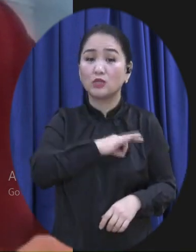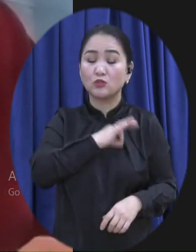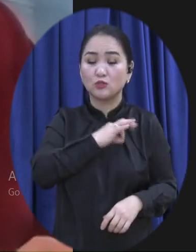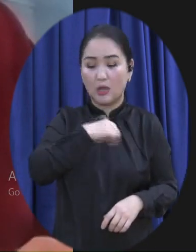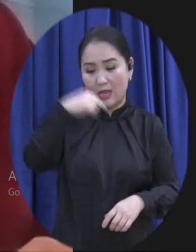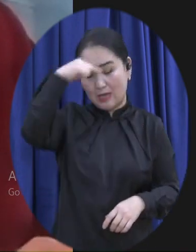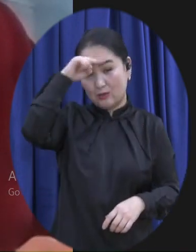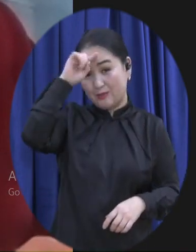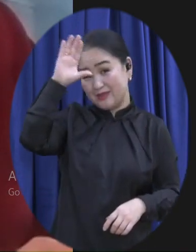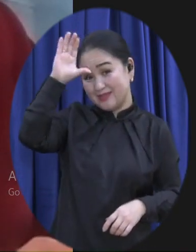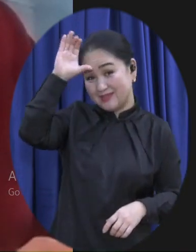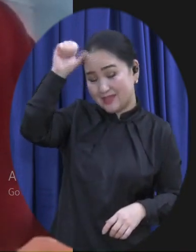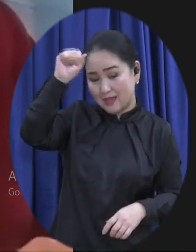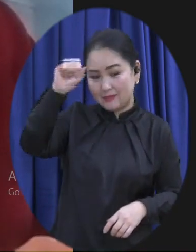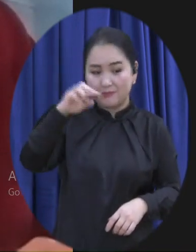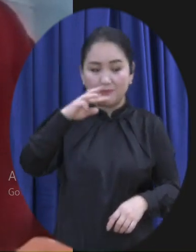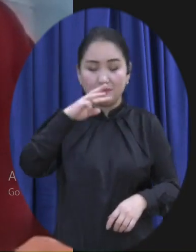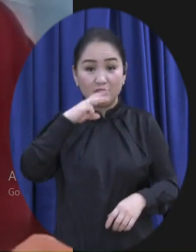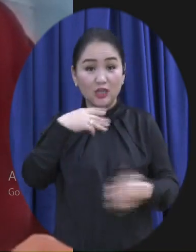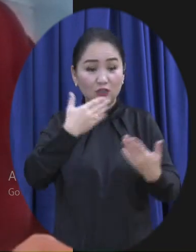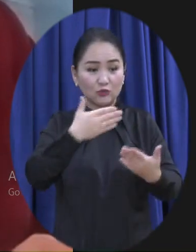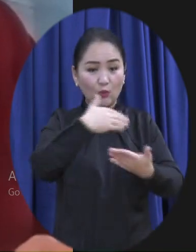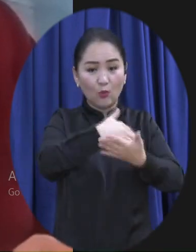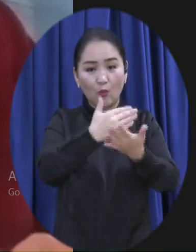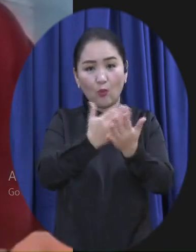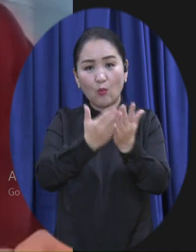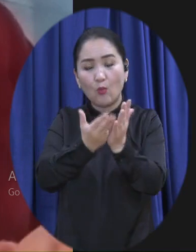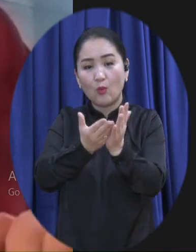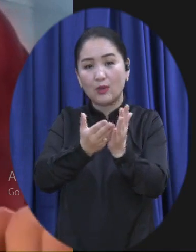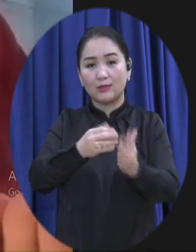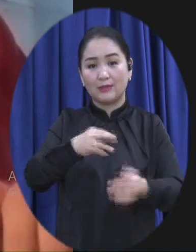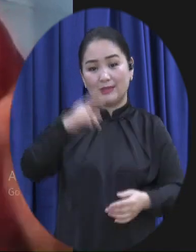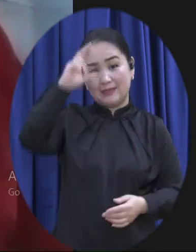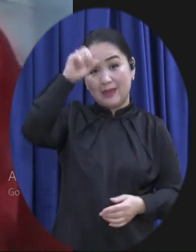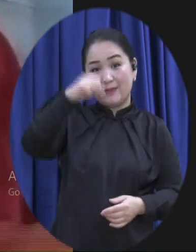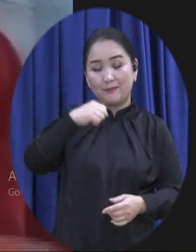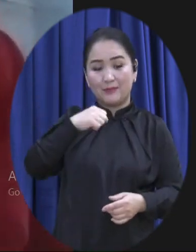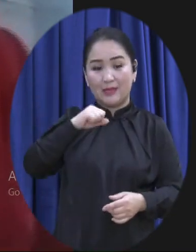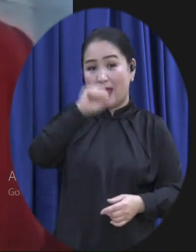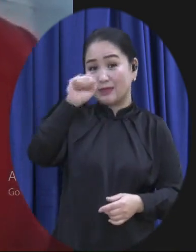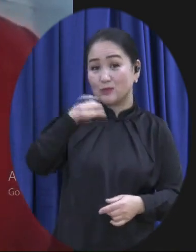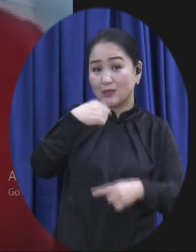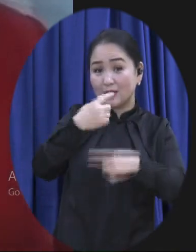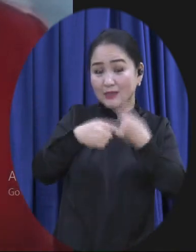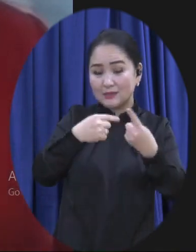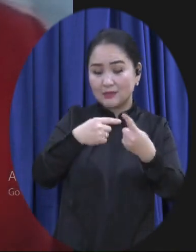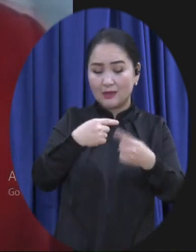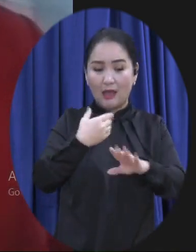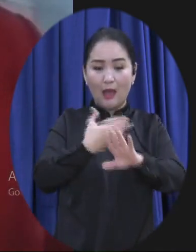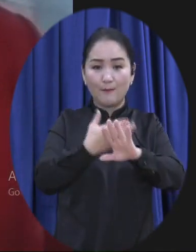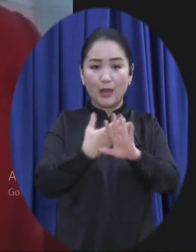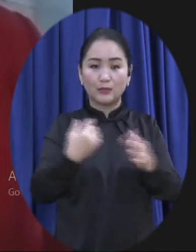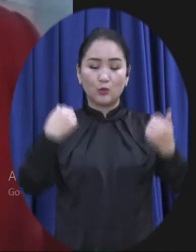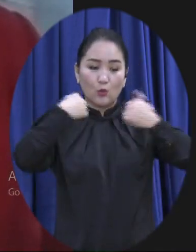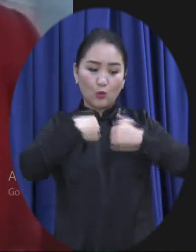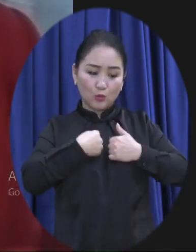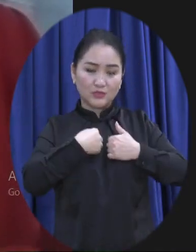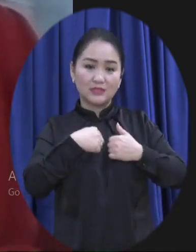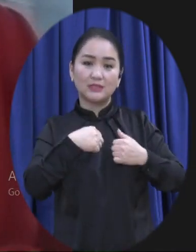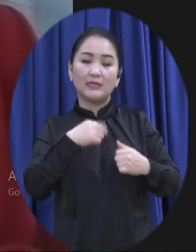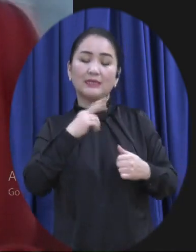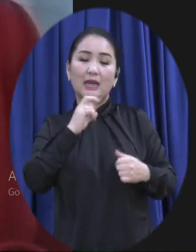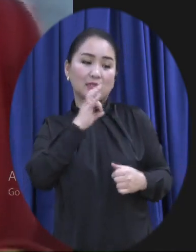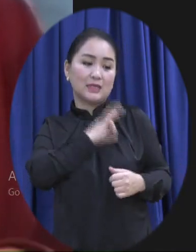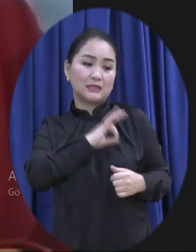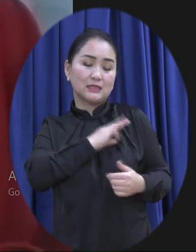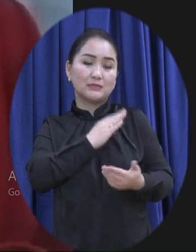үүнийг хэрхэн яаж хуваарлах вэ гэдэг нь тухайн одоо яамны хариуцсан ажиллаа гэсэн. Тэгэхээр яг энэ сумдын эмнэлэг дээр хамгаалалт хувь зэрэглийг яаж хангаж байгаа вэ? Энд